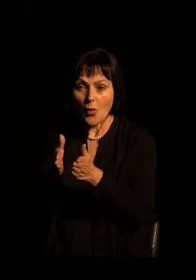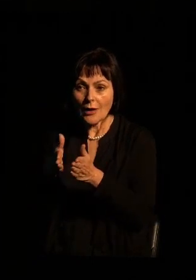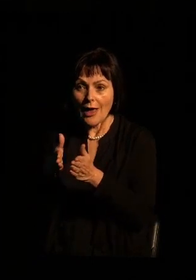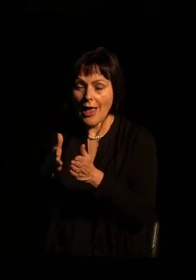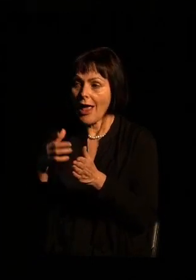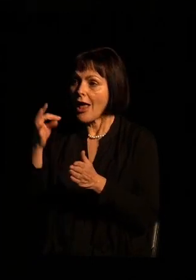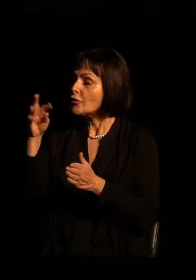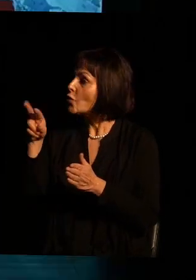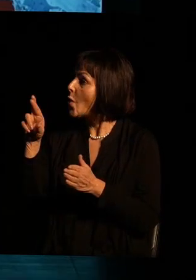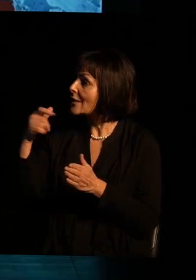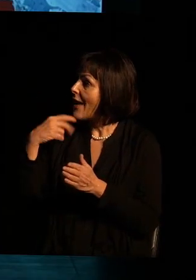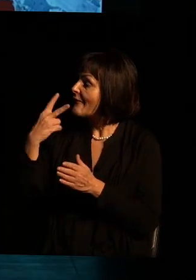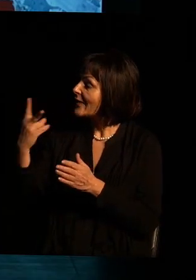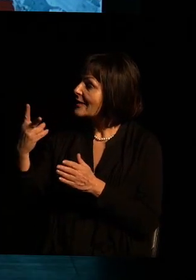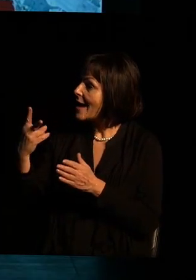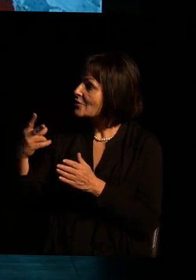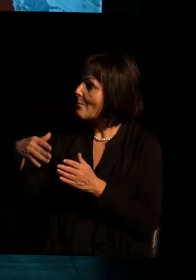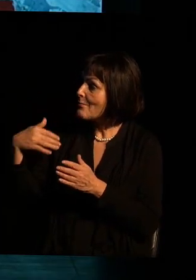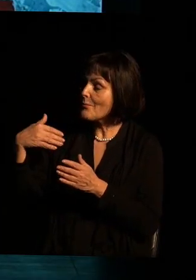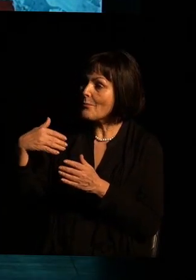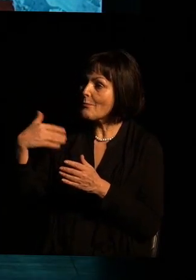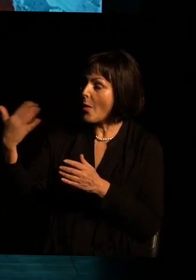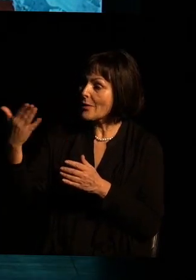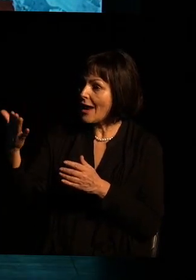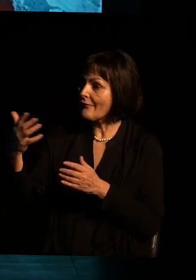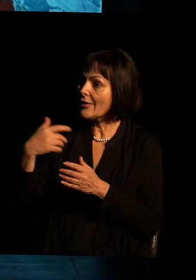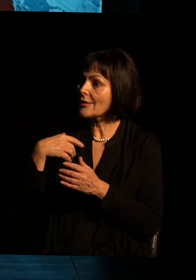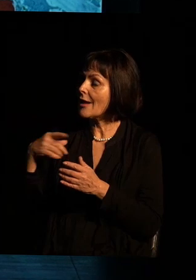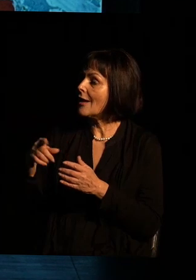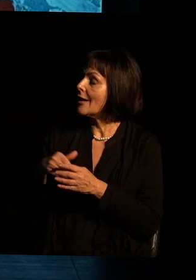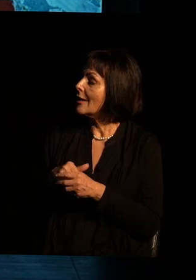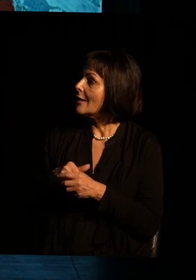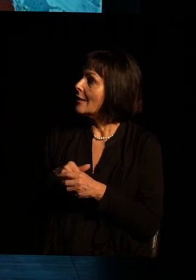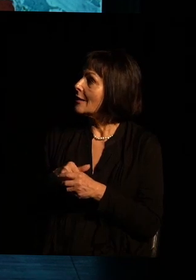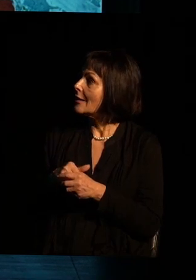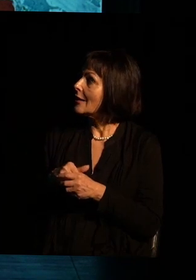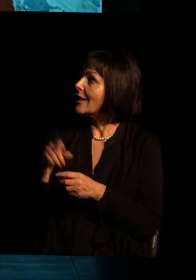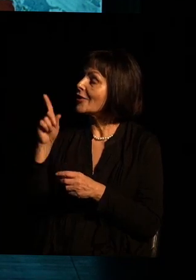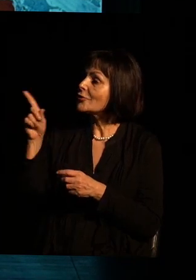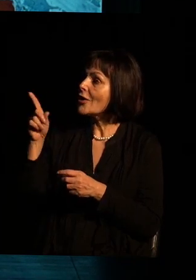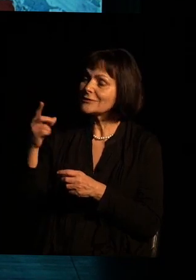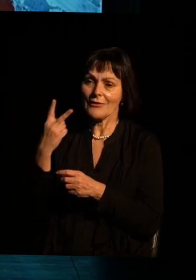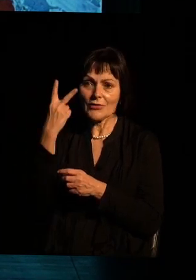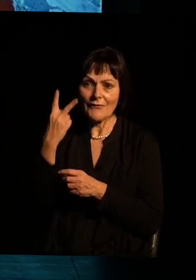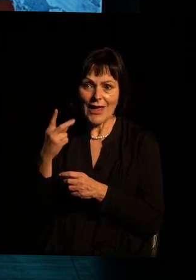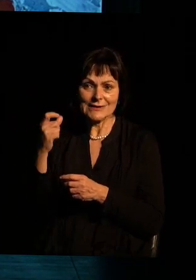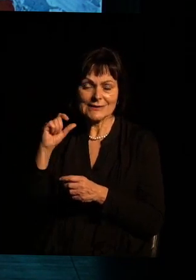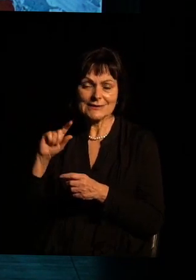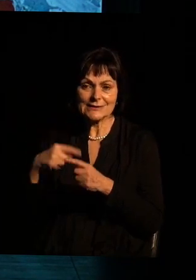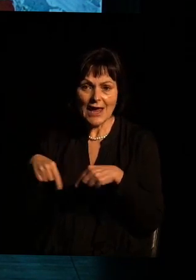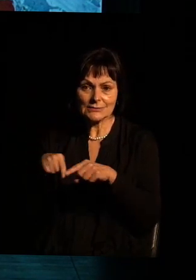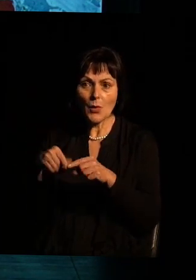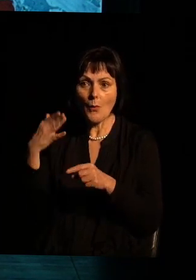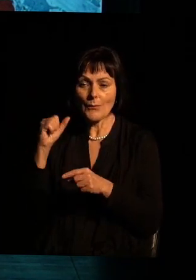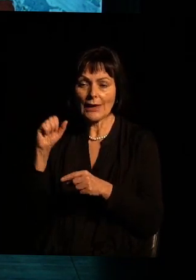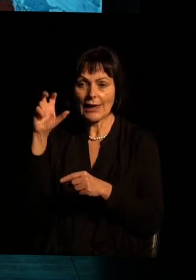tej turni, która jest widoczna tutaj po prawej, Piramida Garcilaso. No to w dwójkowym zespole z Michałem Kuligiem,